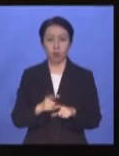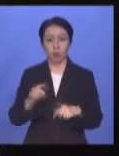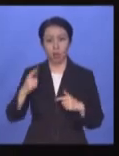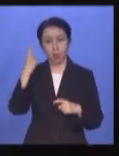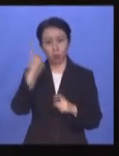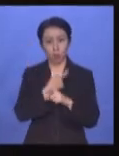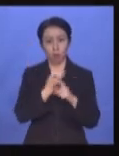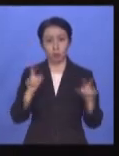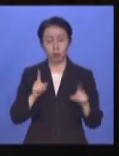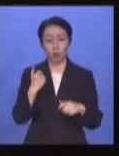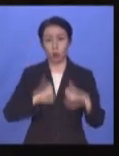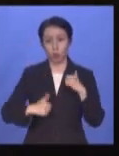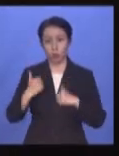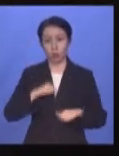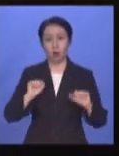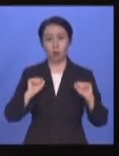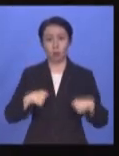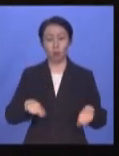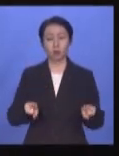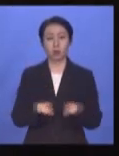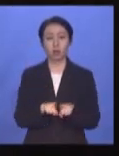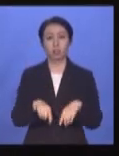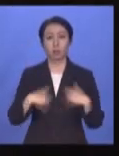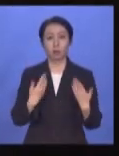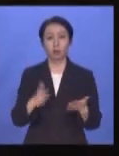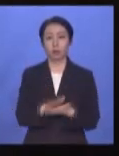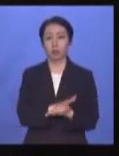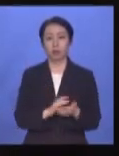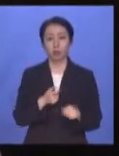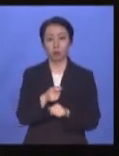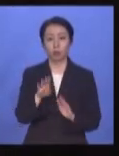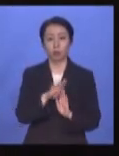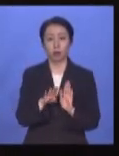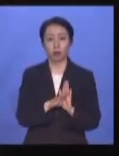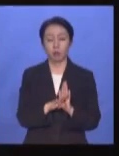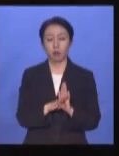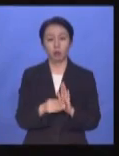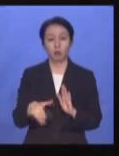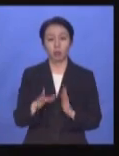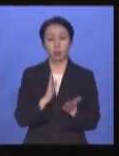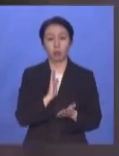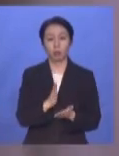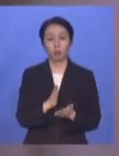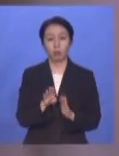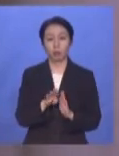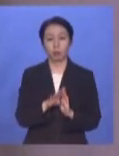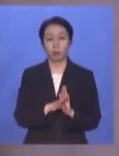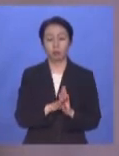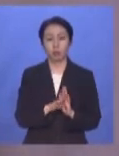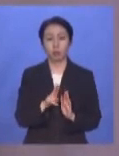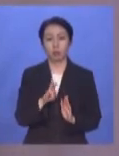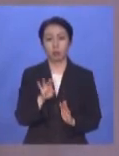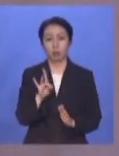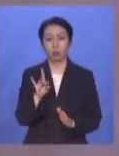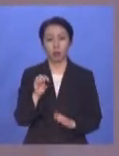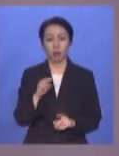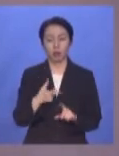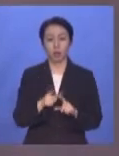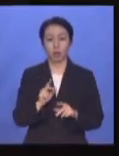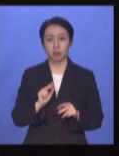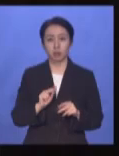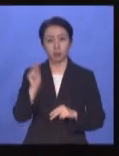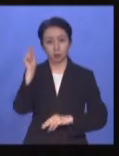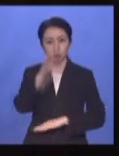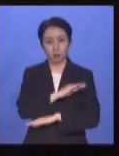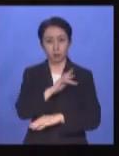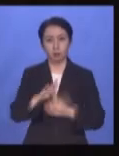новостью о том, что учителя могут также подать на эту программу, полностью покрывать расходы будет программа Fulbright. Этот семинар в